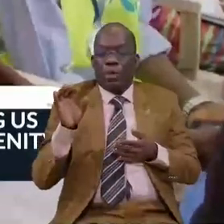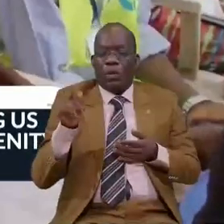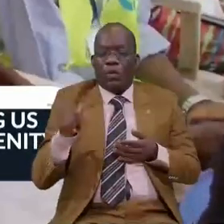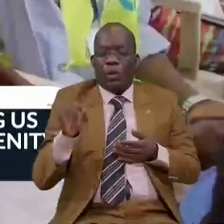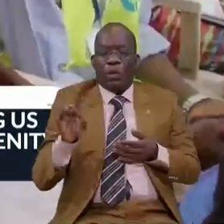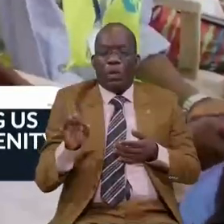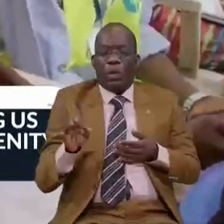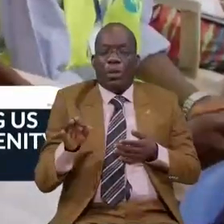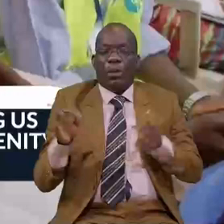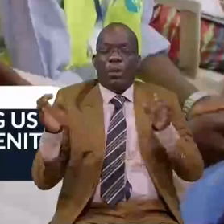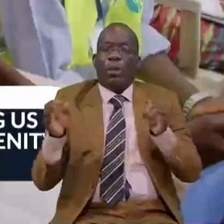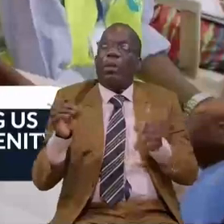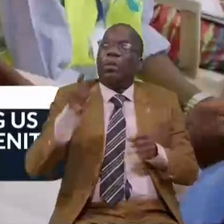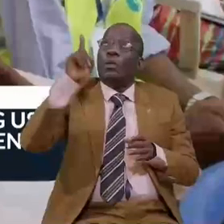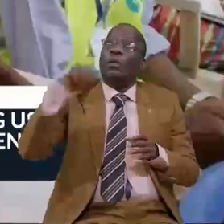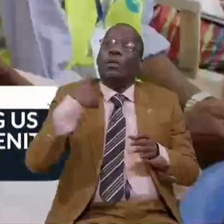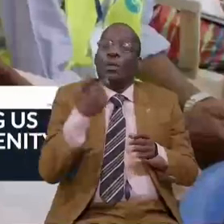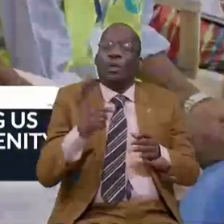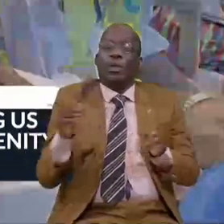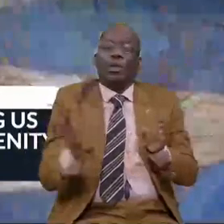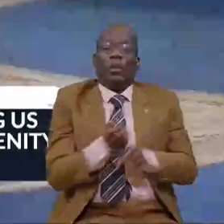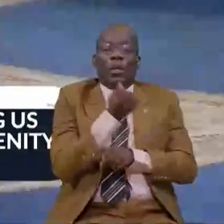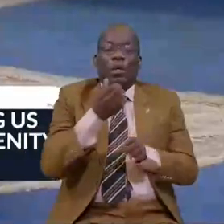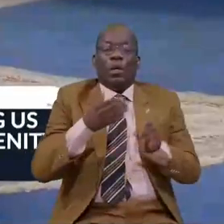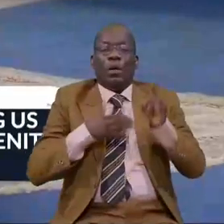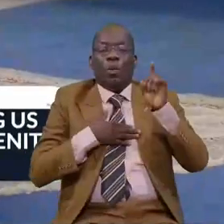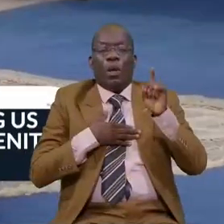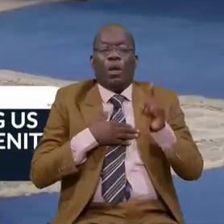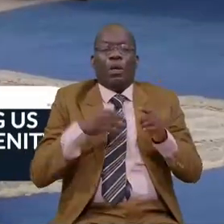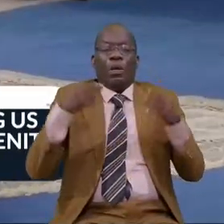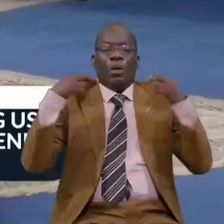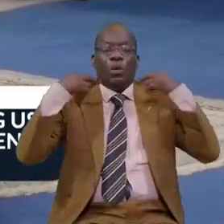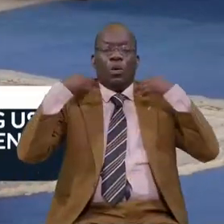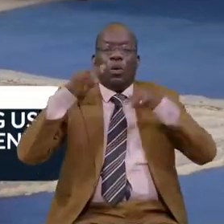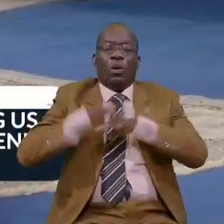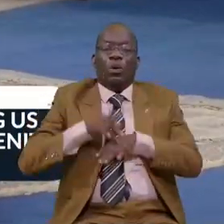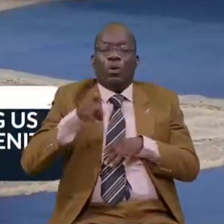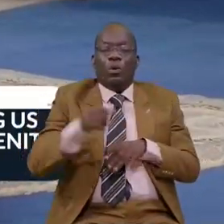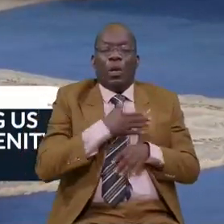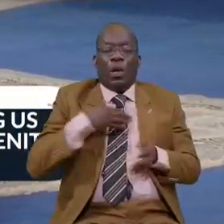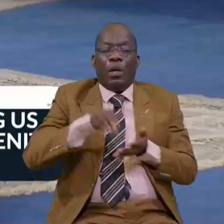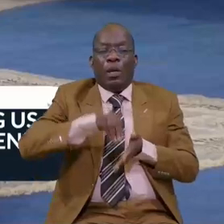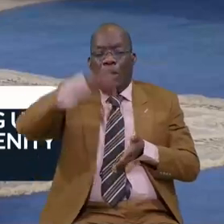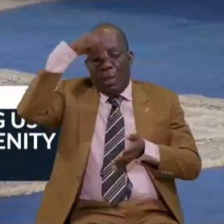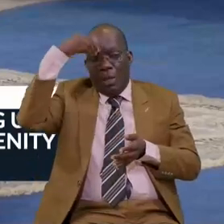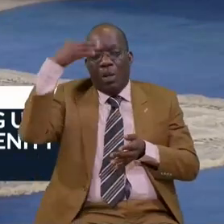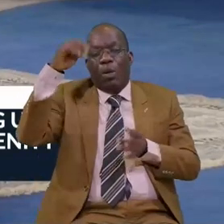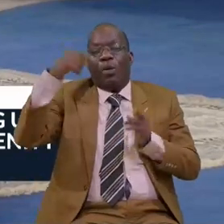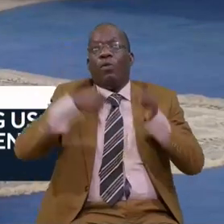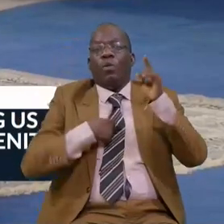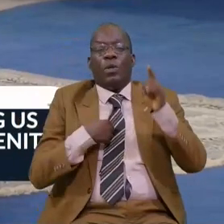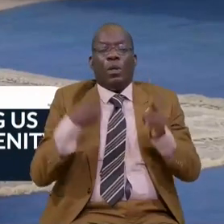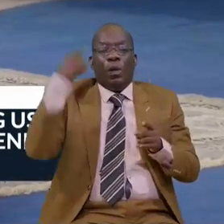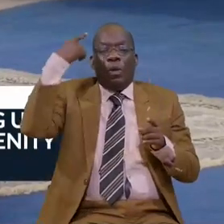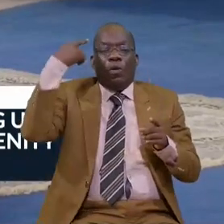Amen. Verset 29, il dit, prenez mon joug sur vous